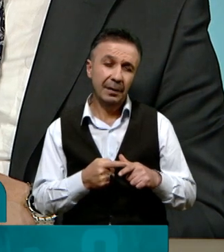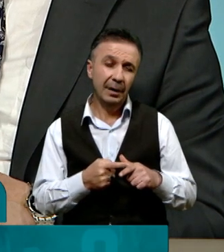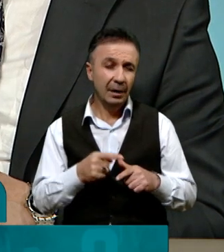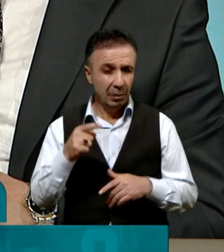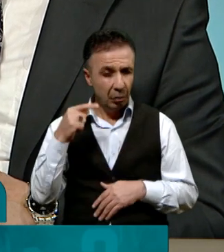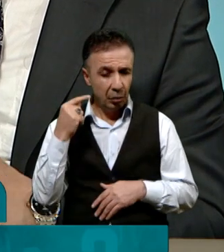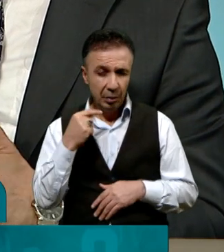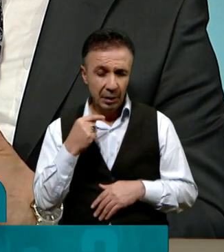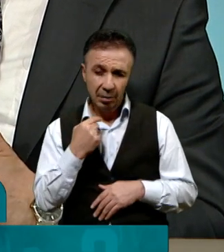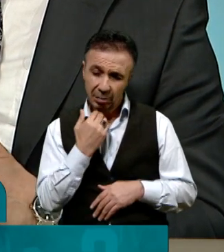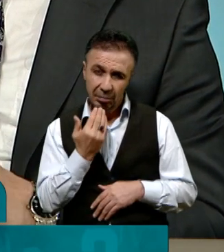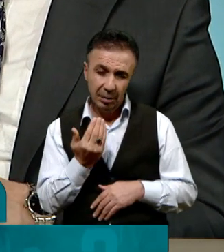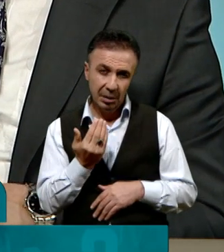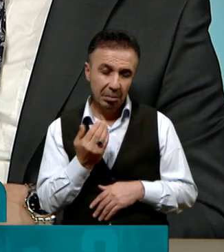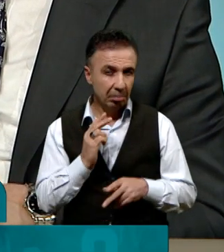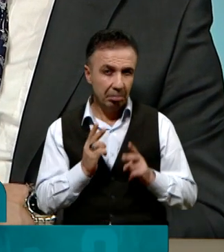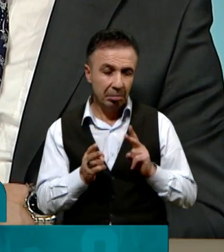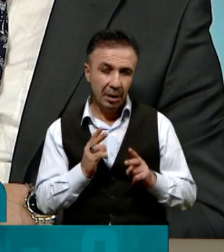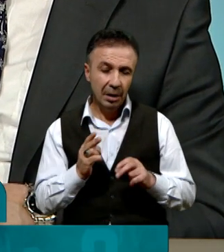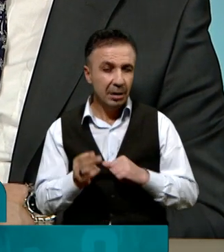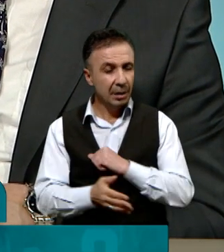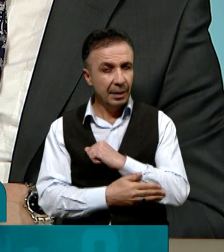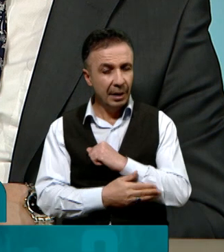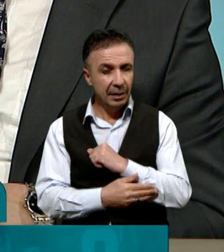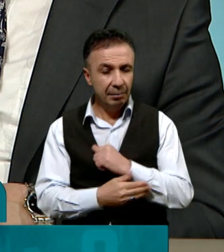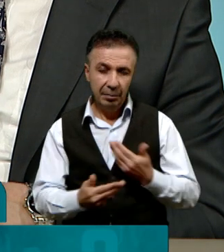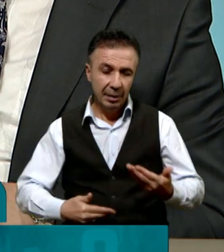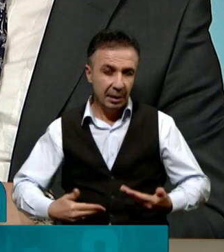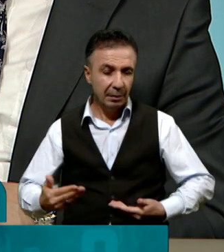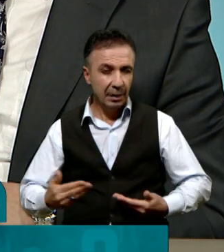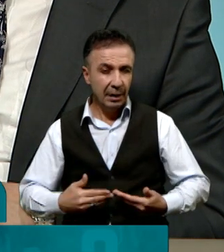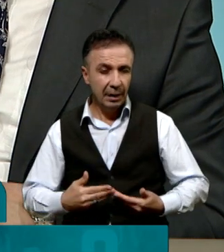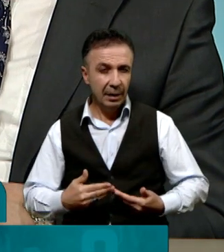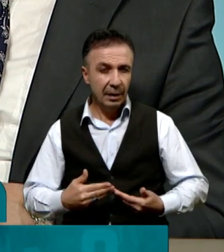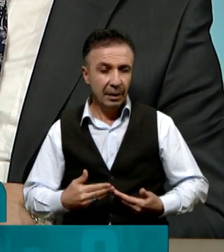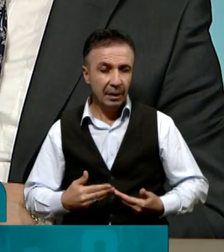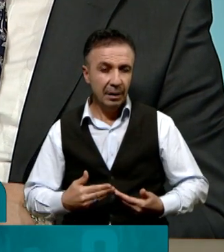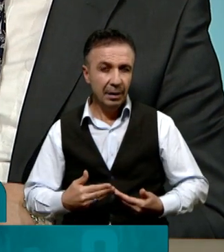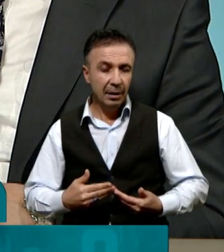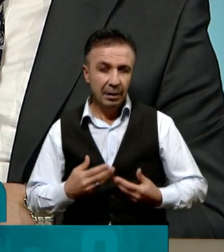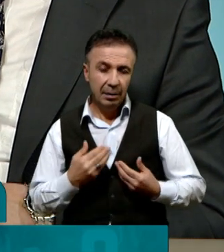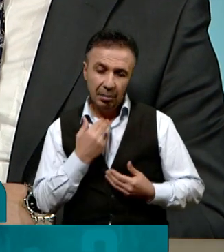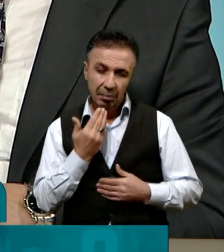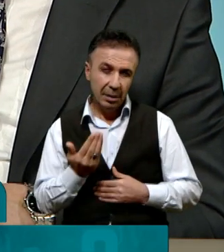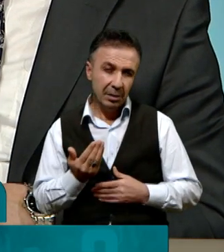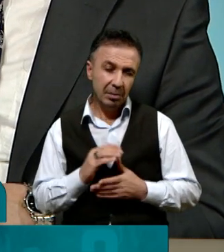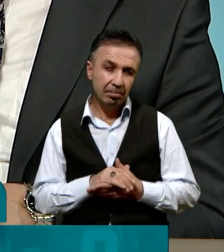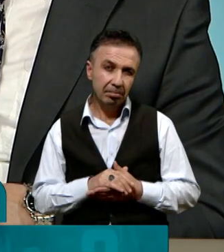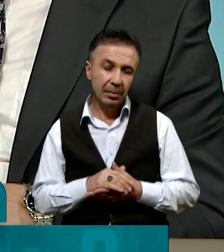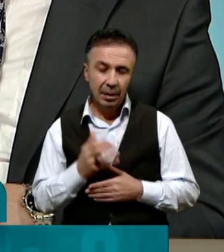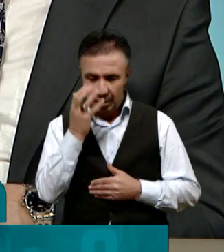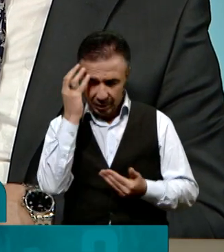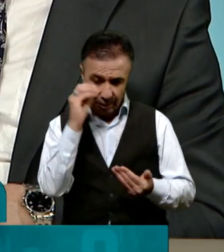O zaman ne olur? Bir takım hayri hizmetler yürümez. Evet zekat farz bir ibadet, sadaka değil mi